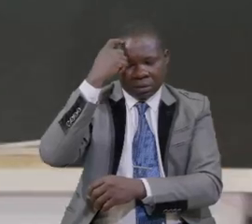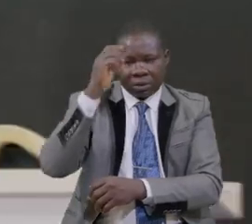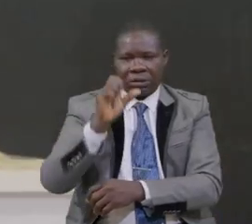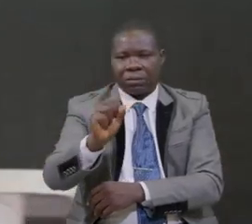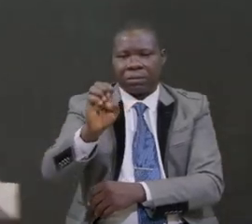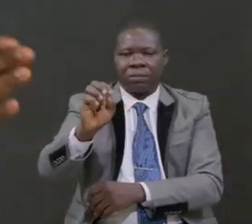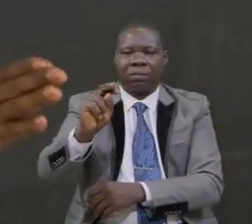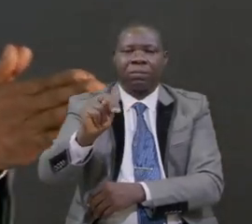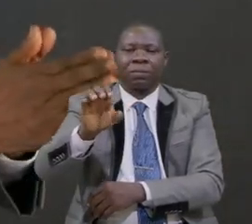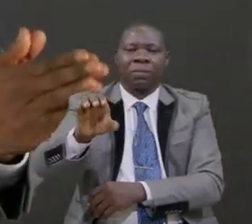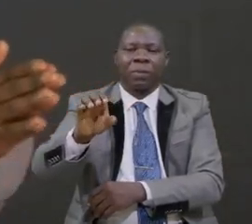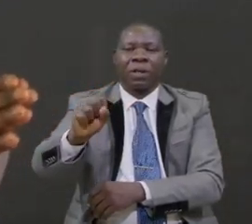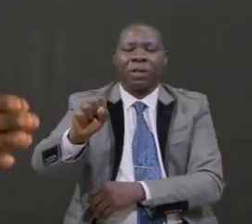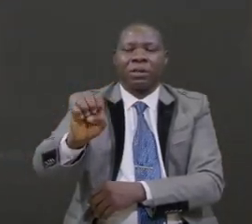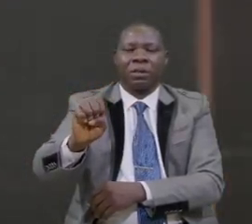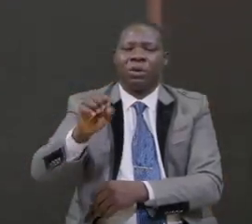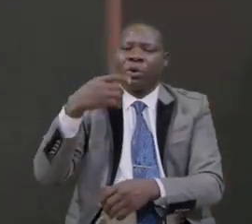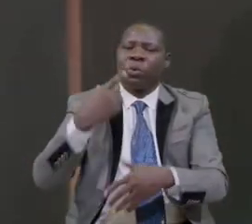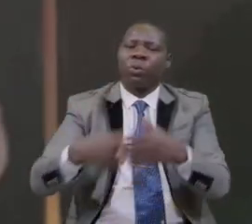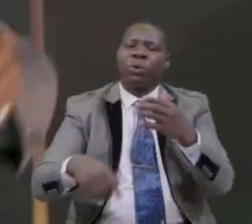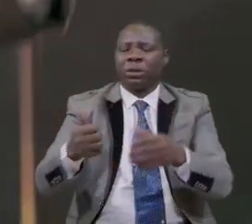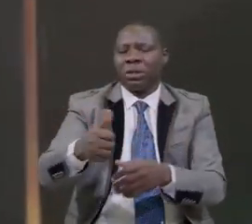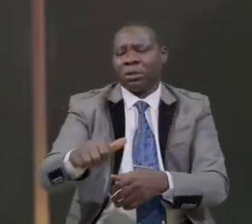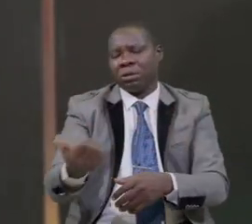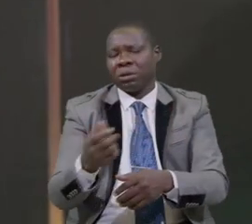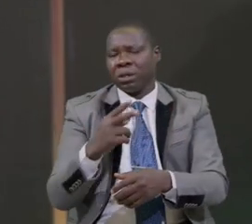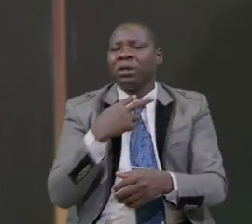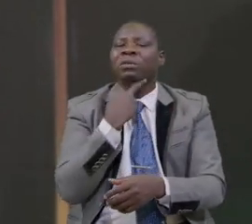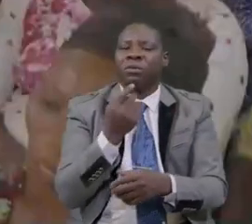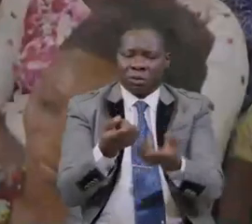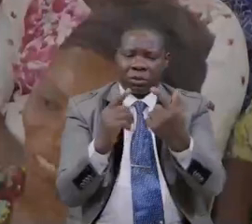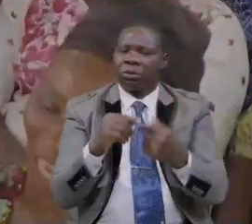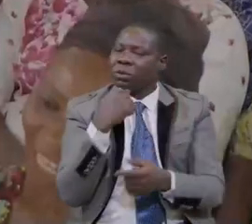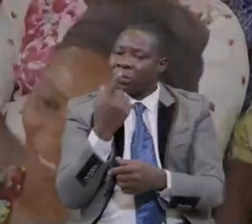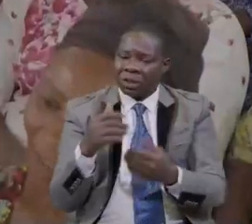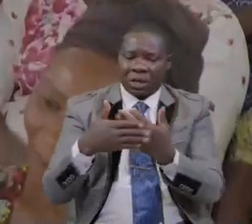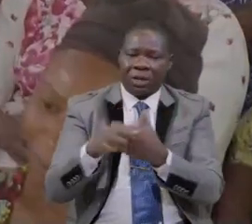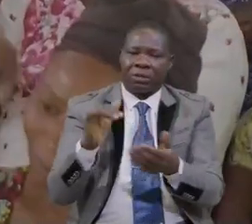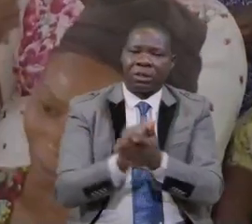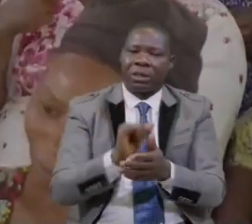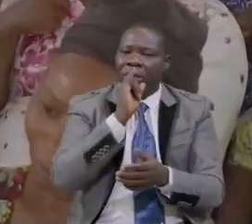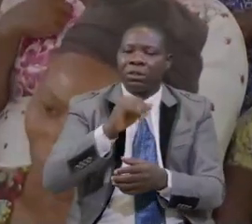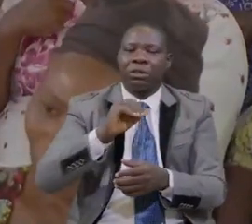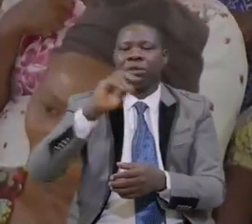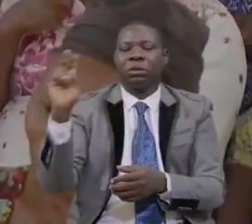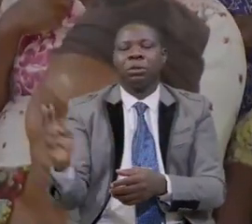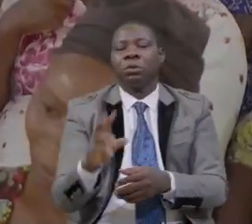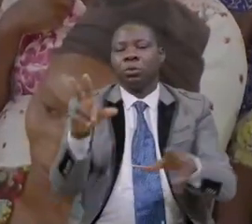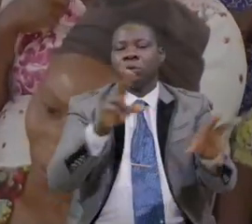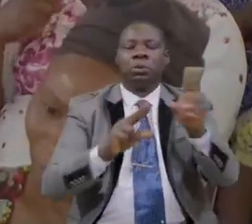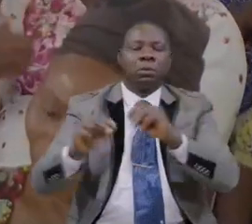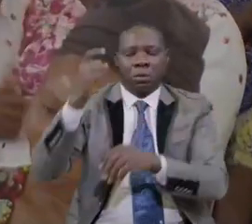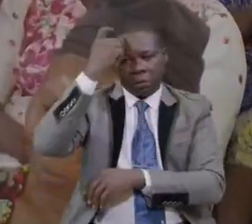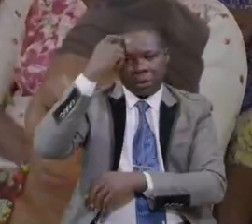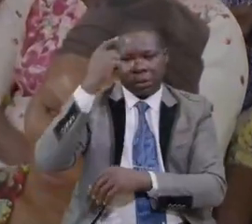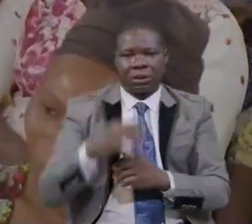Ce que toute autre voix vient dire après cela n'a pas de sens. Ça n'a pas de sens.